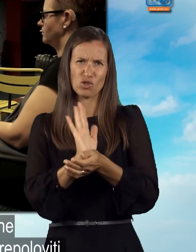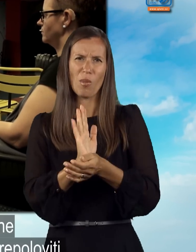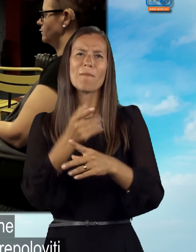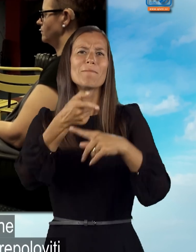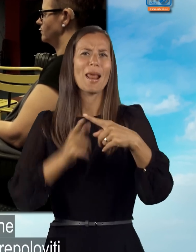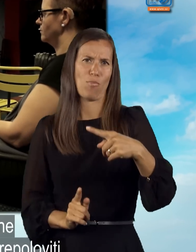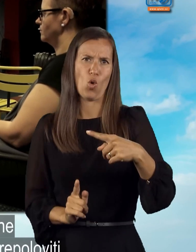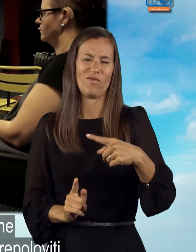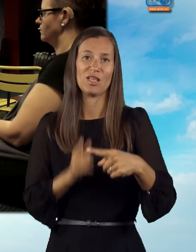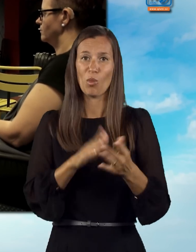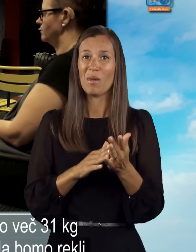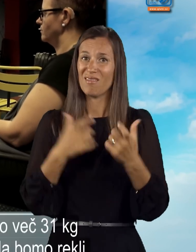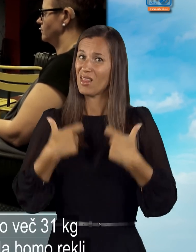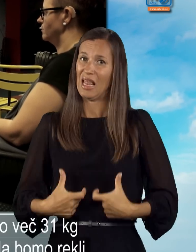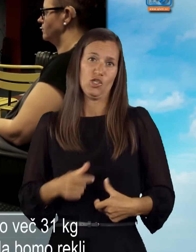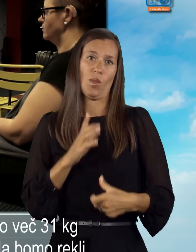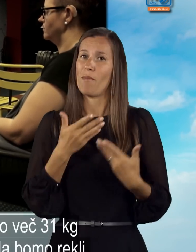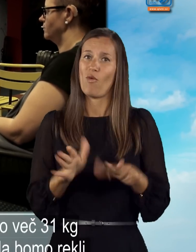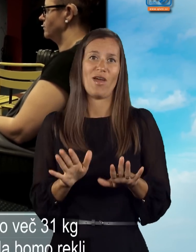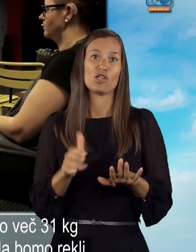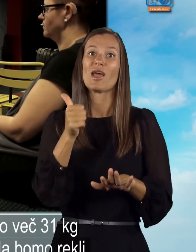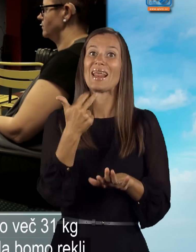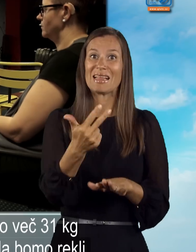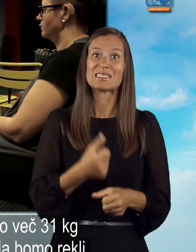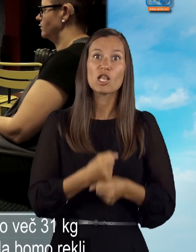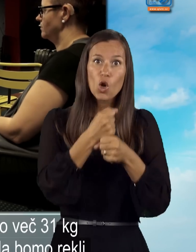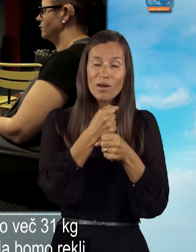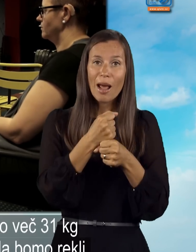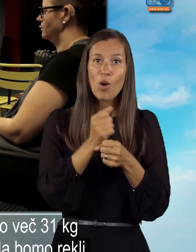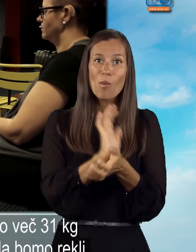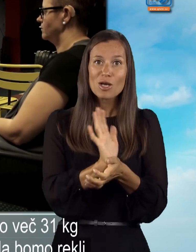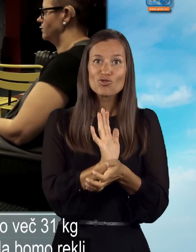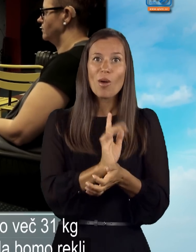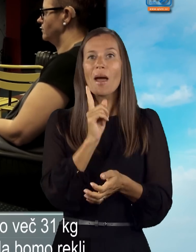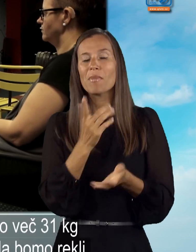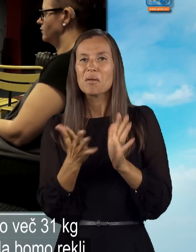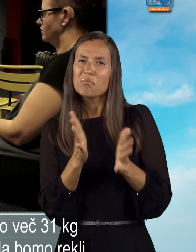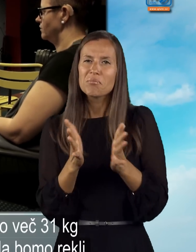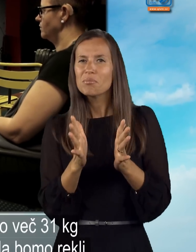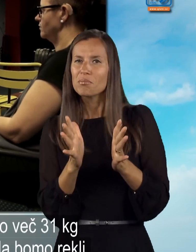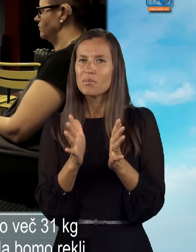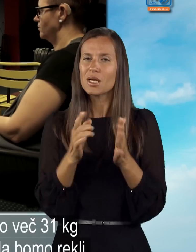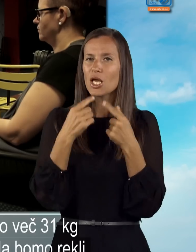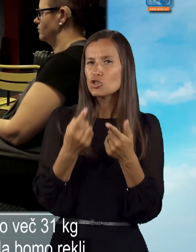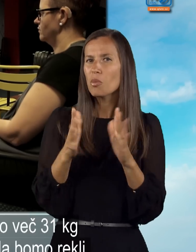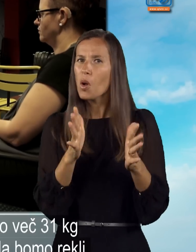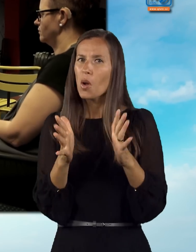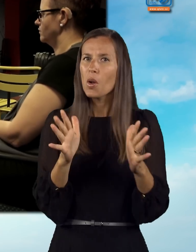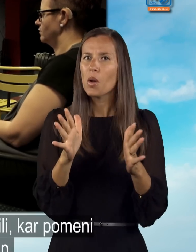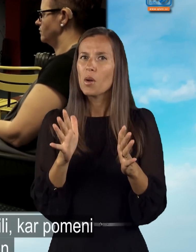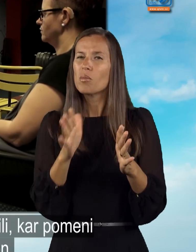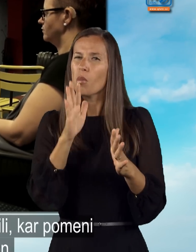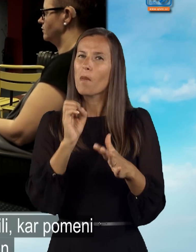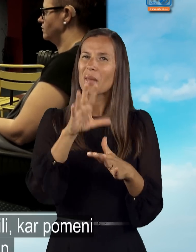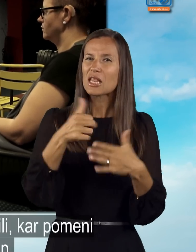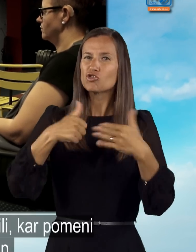maščobe prepoloviti, se pravi, da v telesu več ne bo 31 kg maščobe, ampak recimo, da bomo rekli, da jo